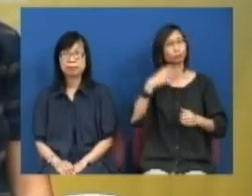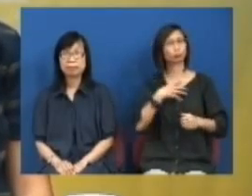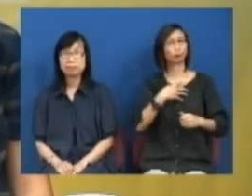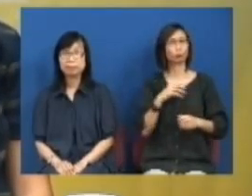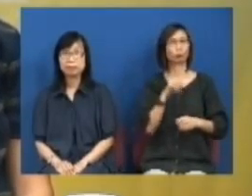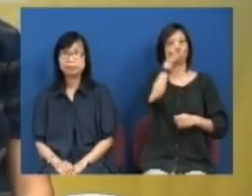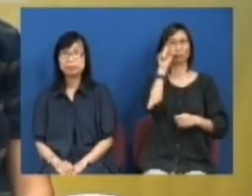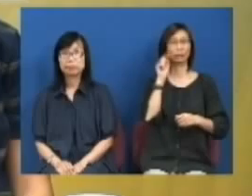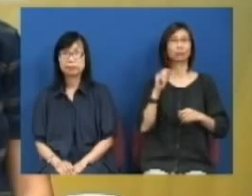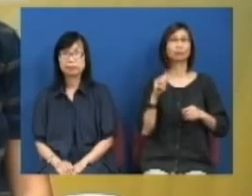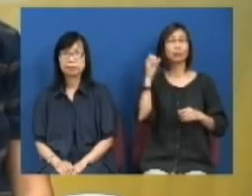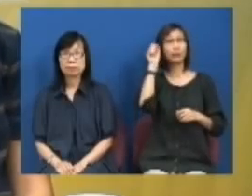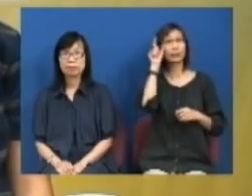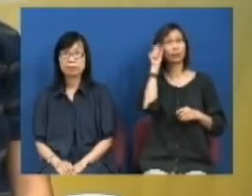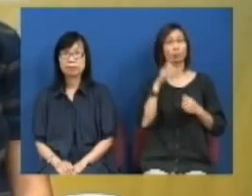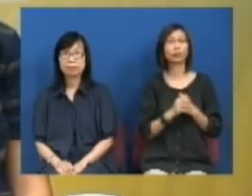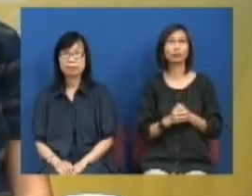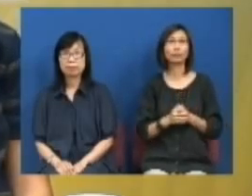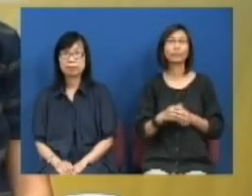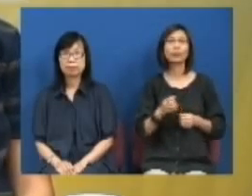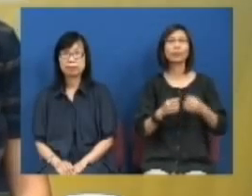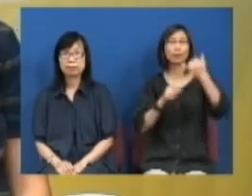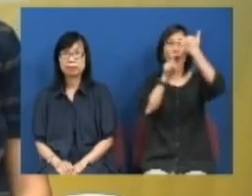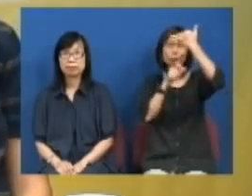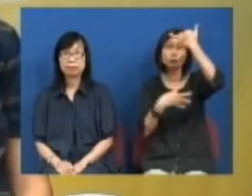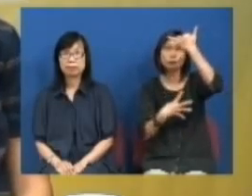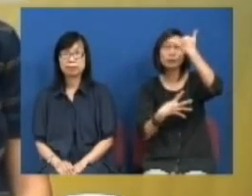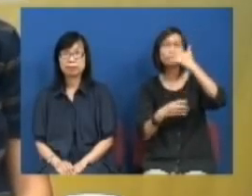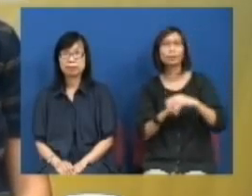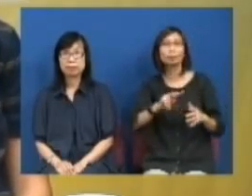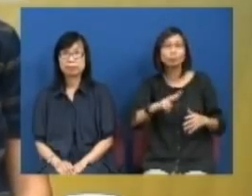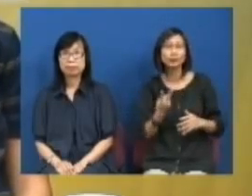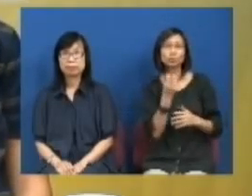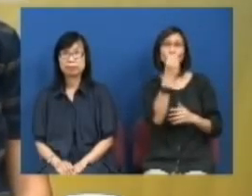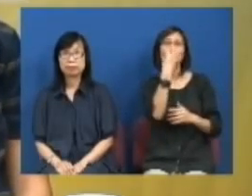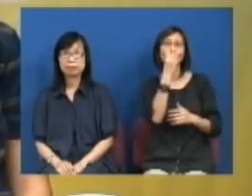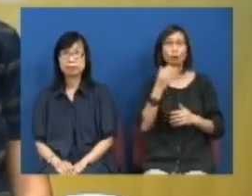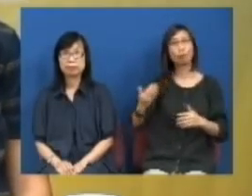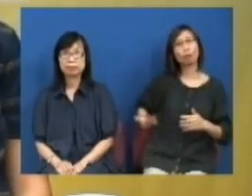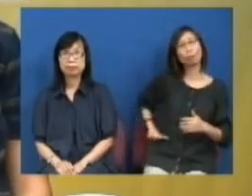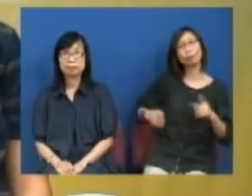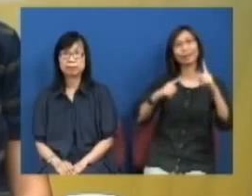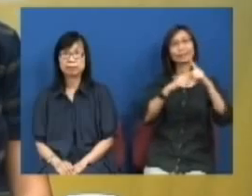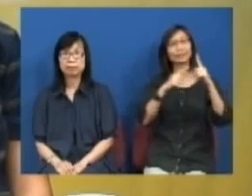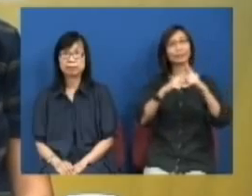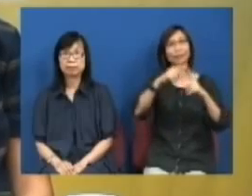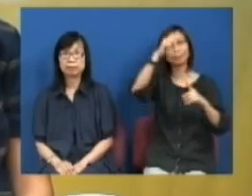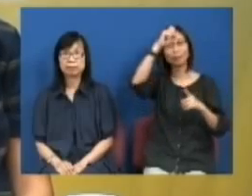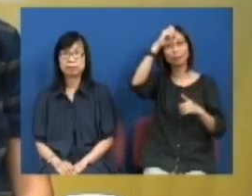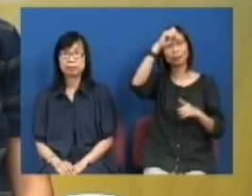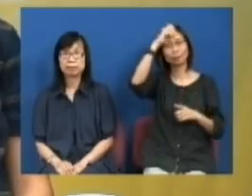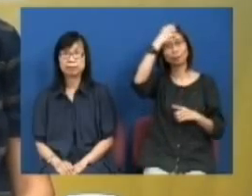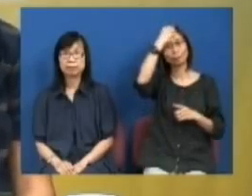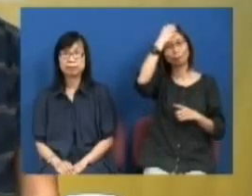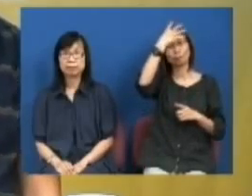定一樣嘅就係話，六四已經成為咗香港人、中國人，甚至係華人一個永不磨滅嘅一個符號。咁